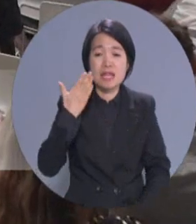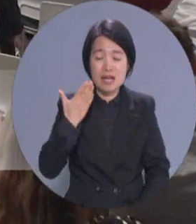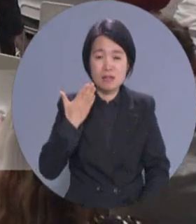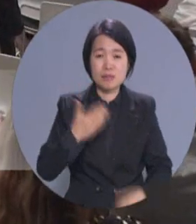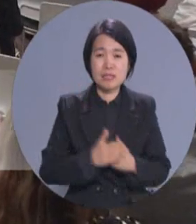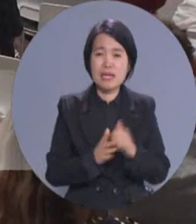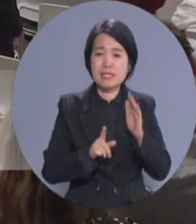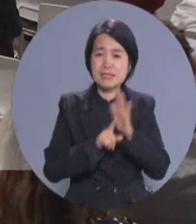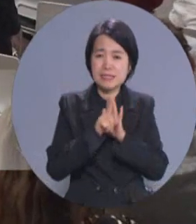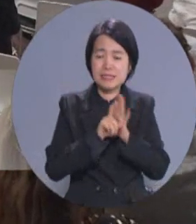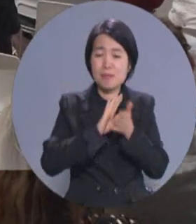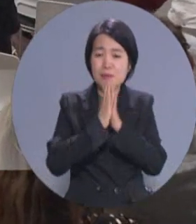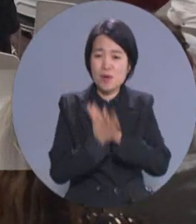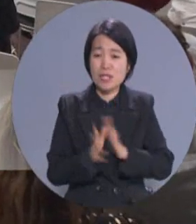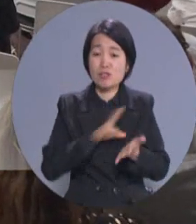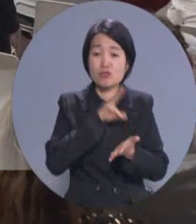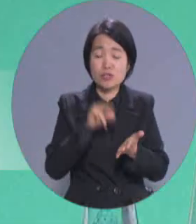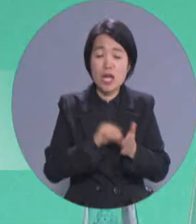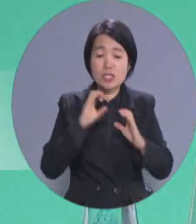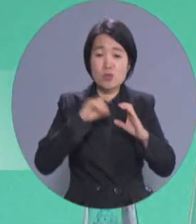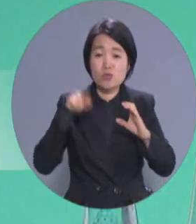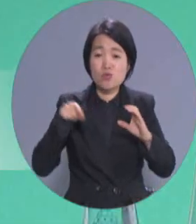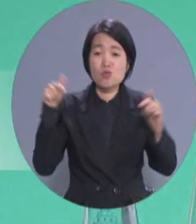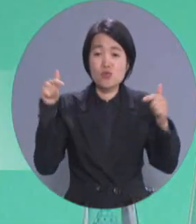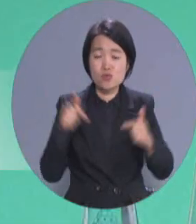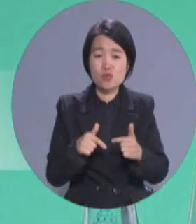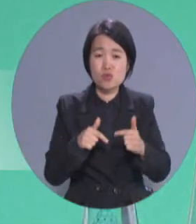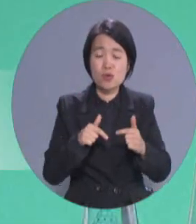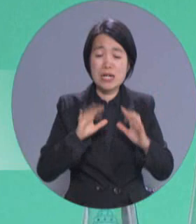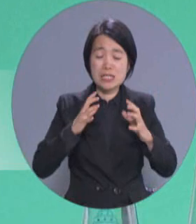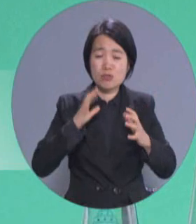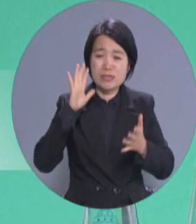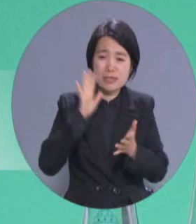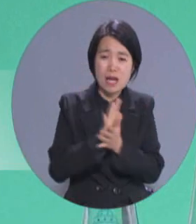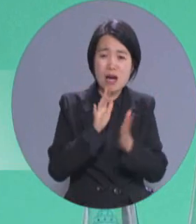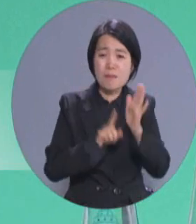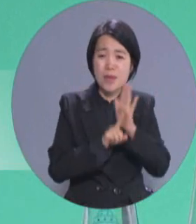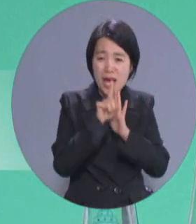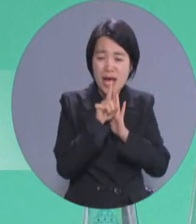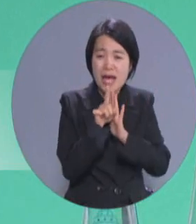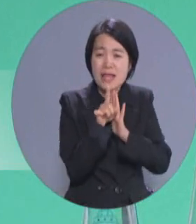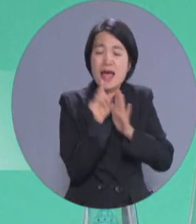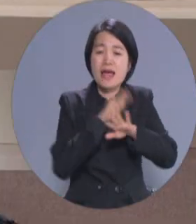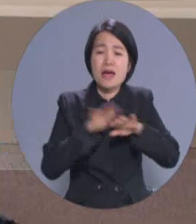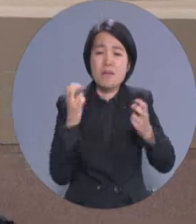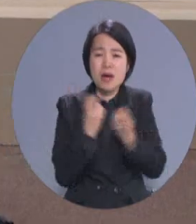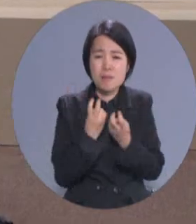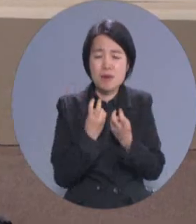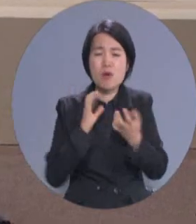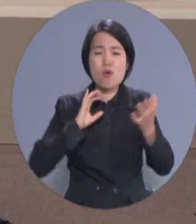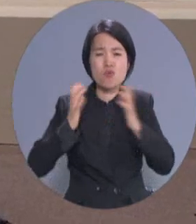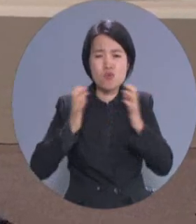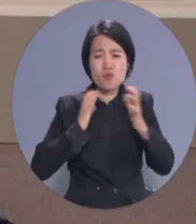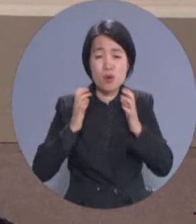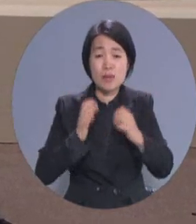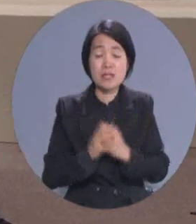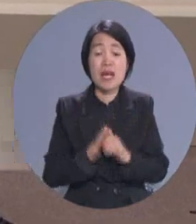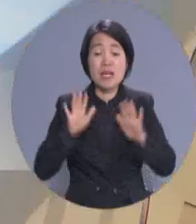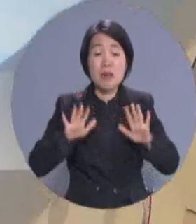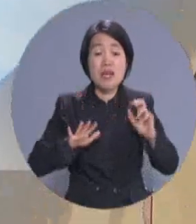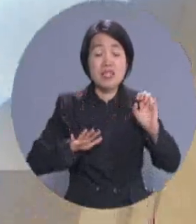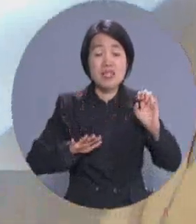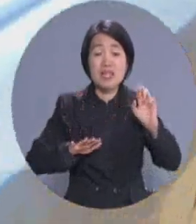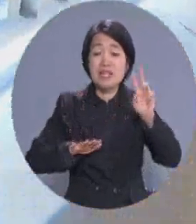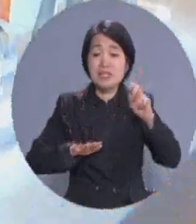기후변화를 주제로 탄소 배출을 줄이고 지구 온난화를 막기 위한 방안을 함께 논의하는 자리입니다. 이번이 28차